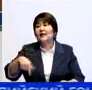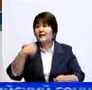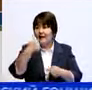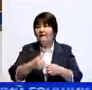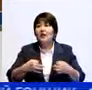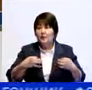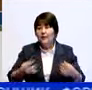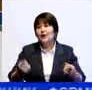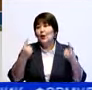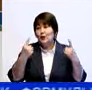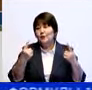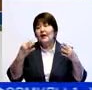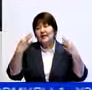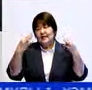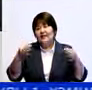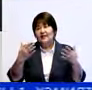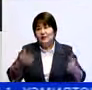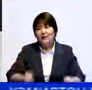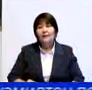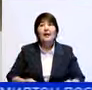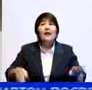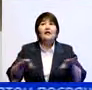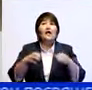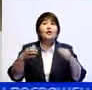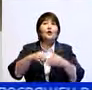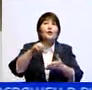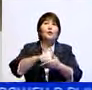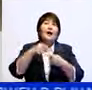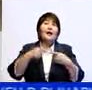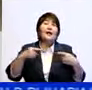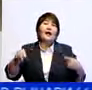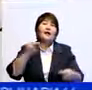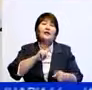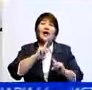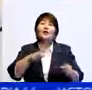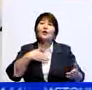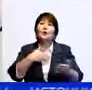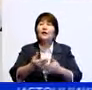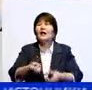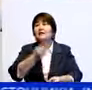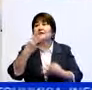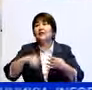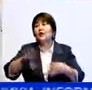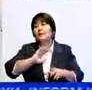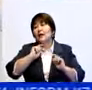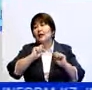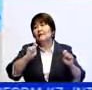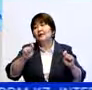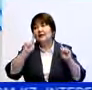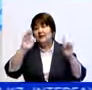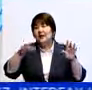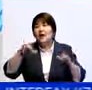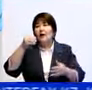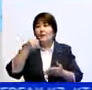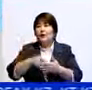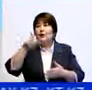главным праздником – юбилеем независимости. Также группе представителей разных сфер за особый вклад в процветание района были вручены звания почетных